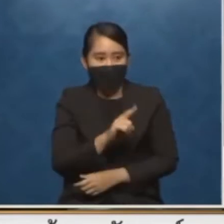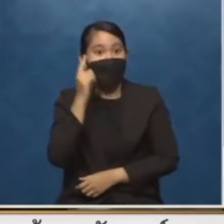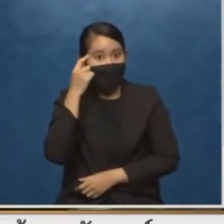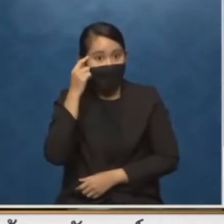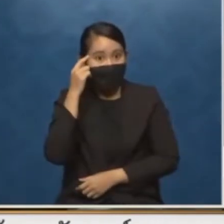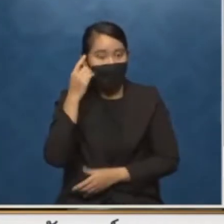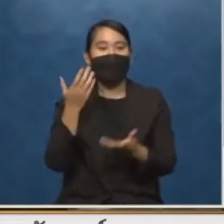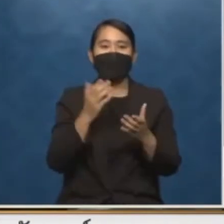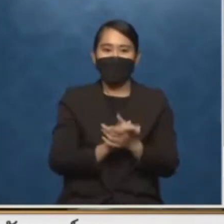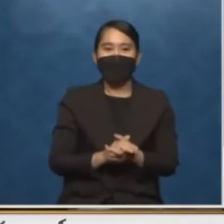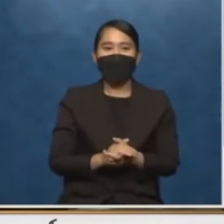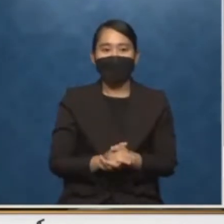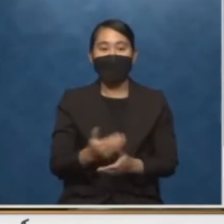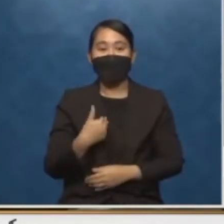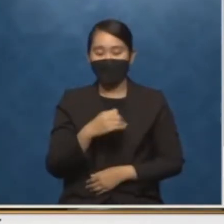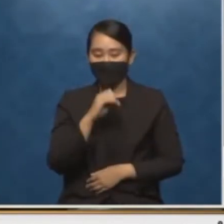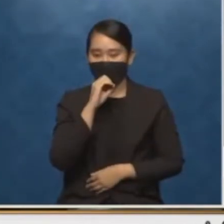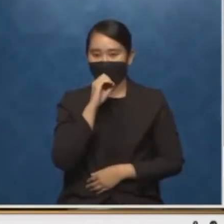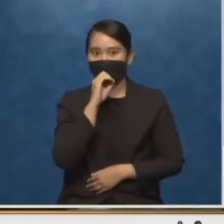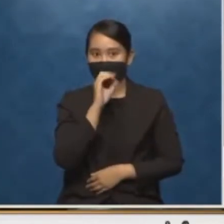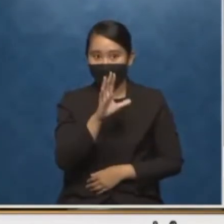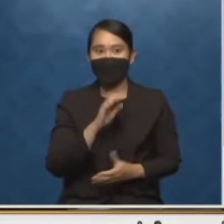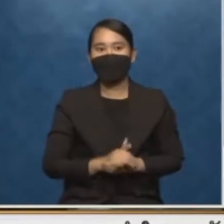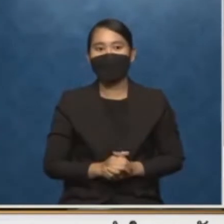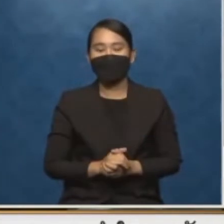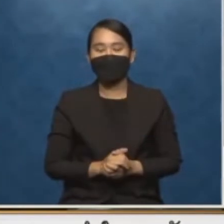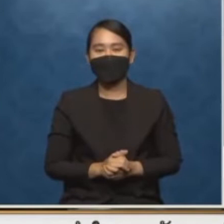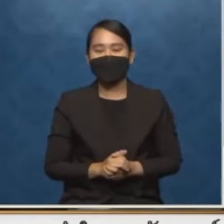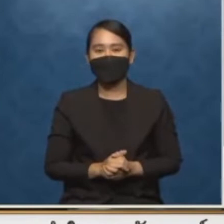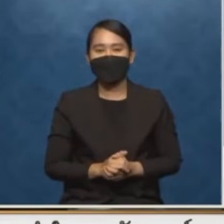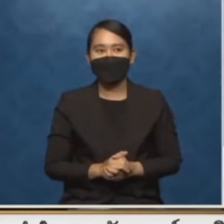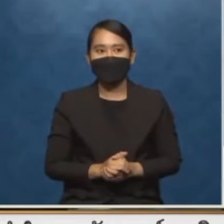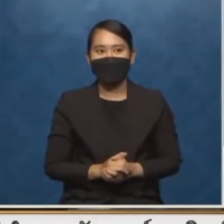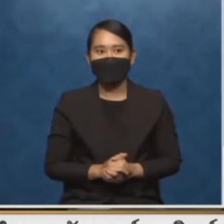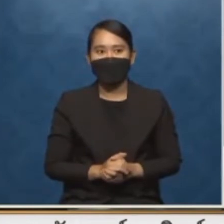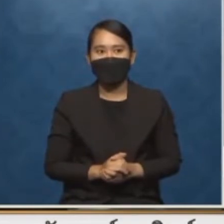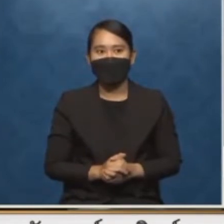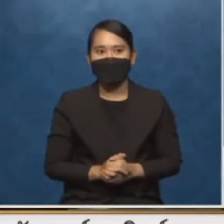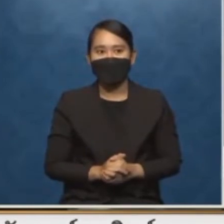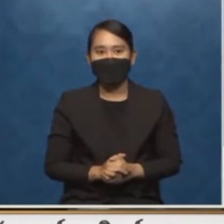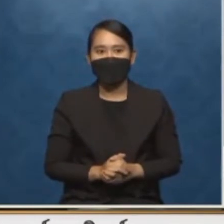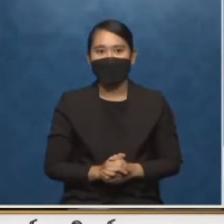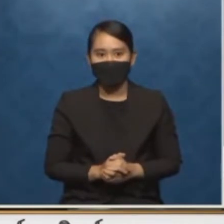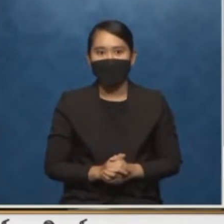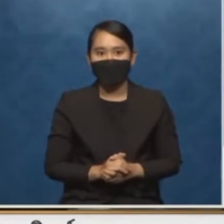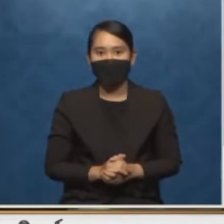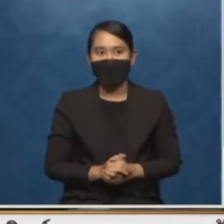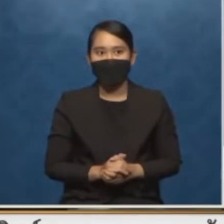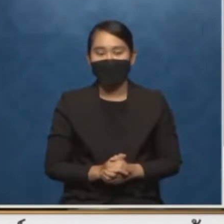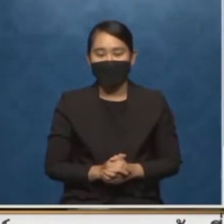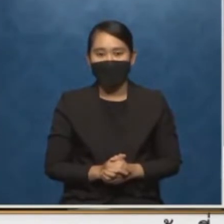าเพราะฉะนั้นผมจึงกราบเรียนว่าเนื่องจากการขยายการศึกษาระ